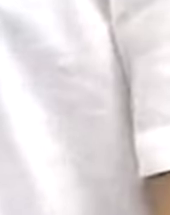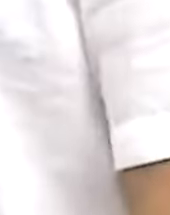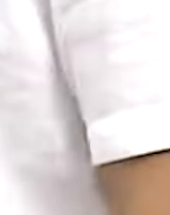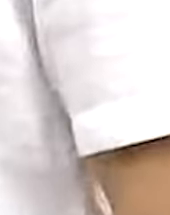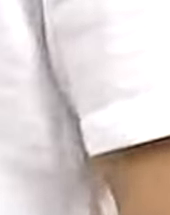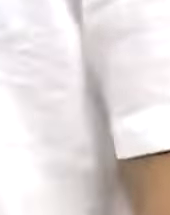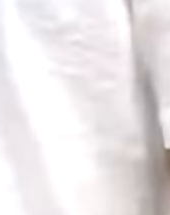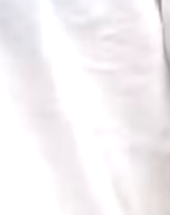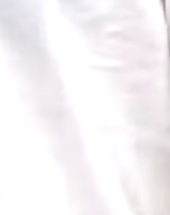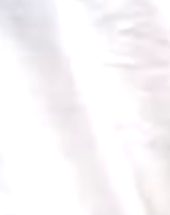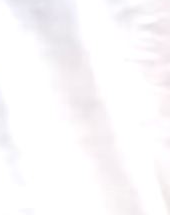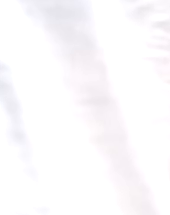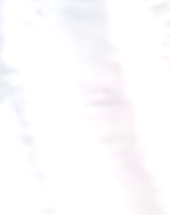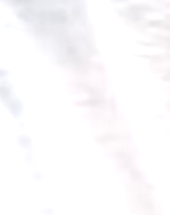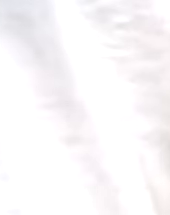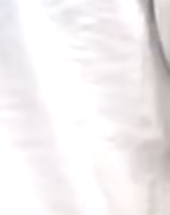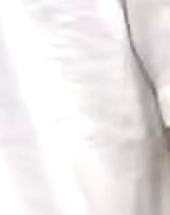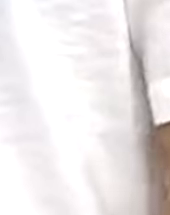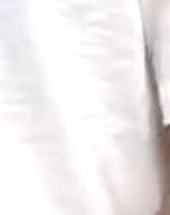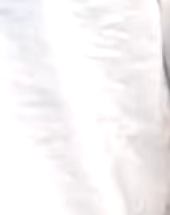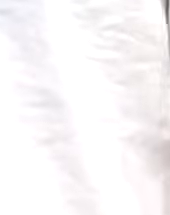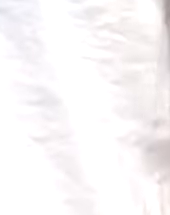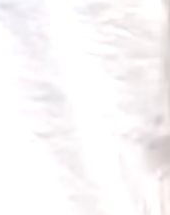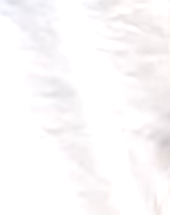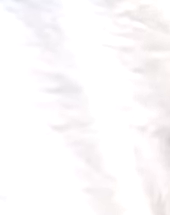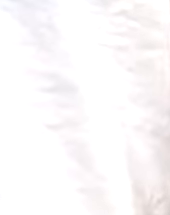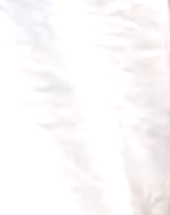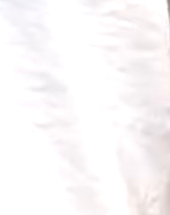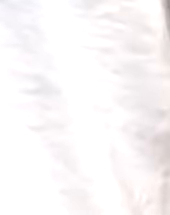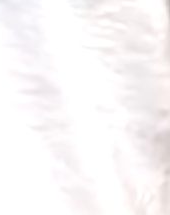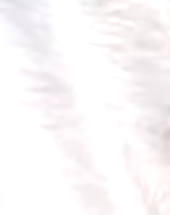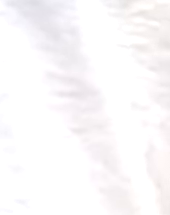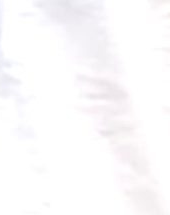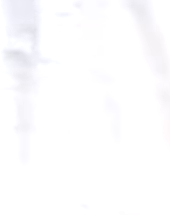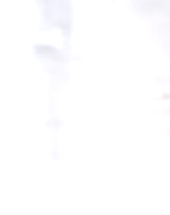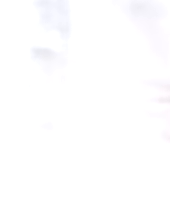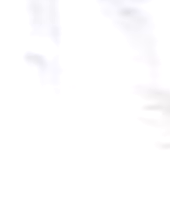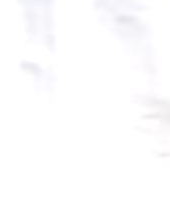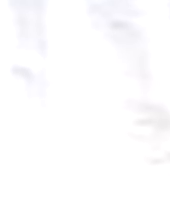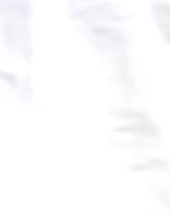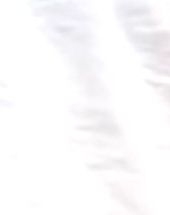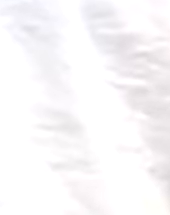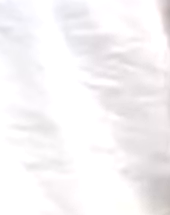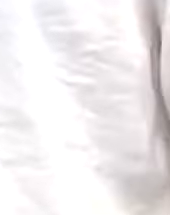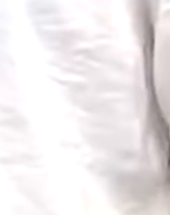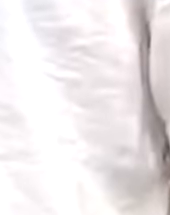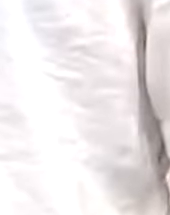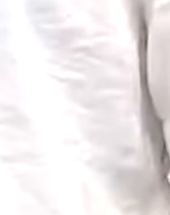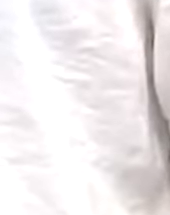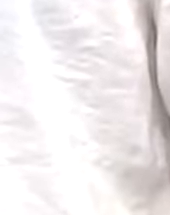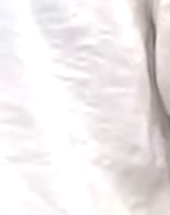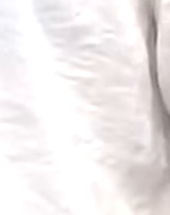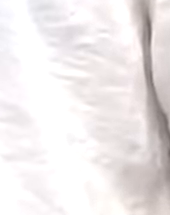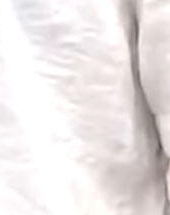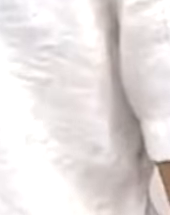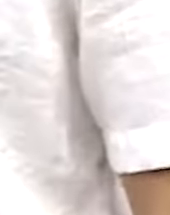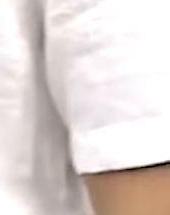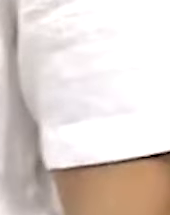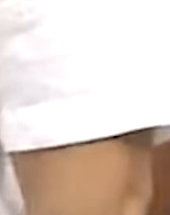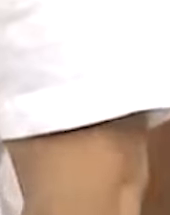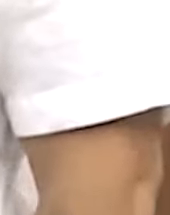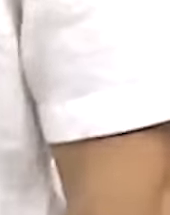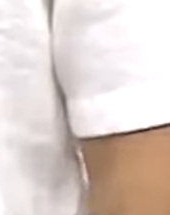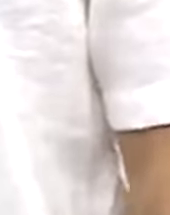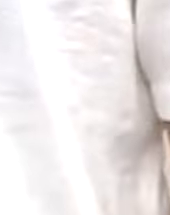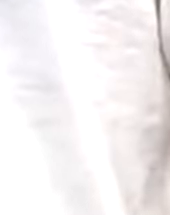Nasıl? Şeyi anlatsana bana, şu an siz taşınmışsınız ya, 6. katta. Ya şöyle, normalde biz 1. katta yaşıyorduk. Orada